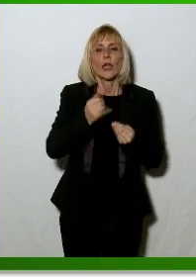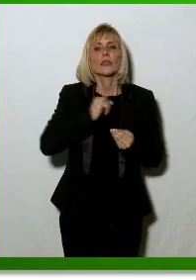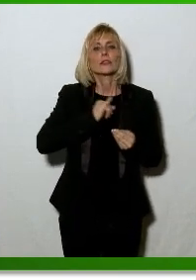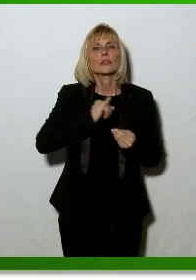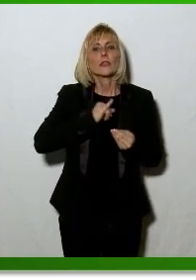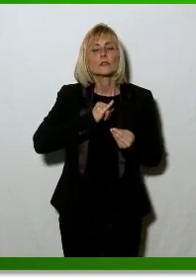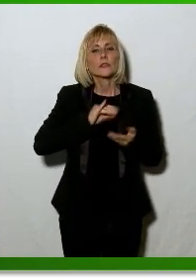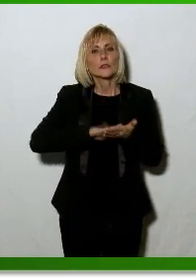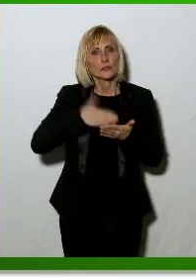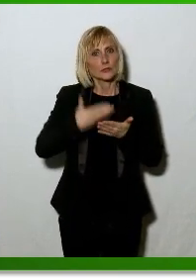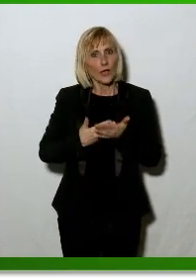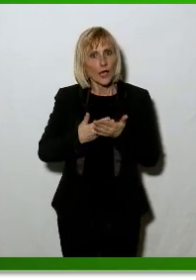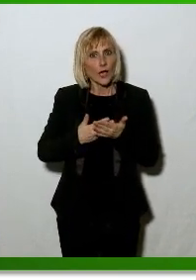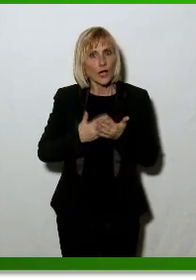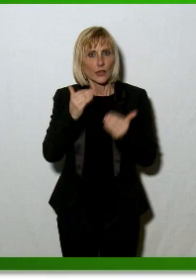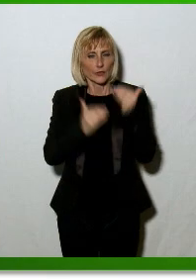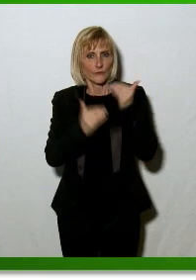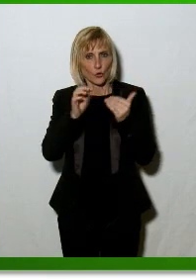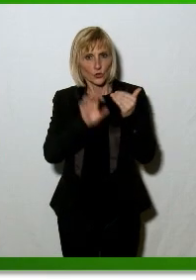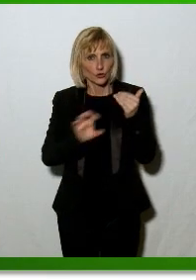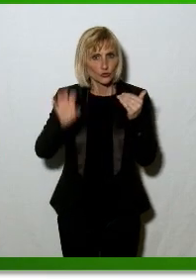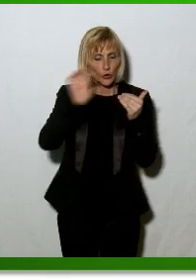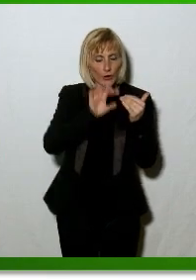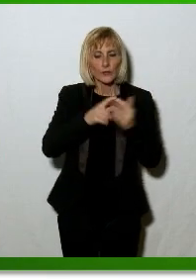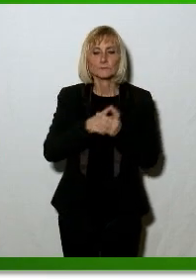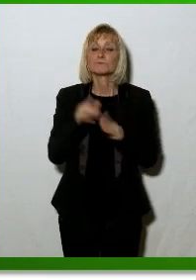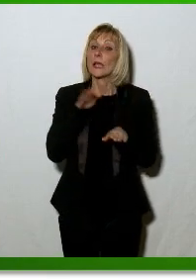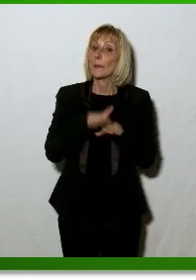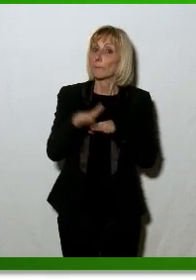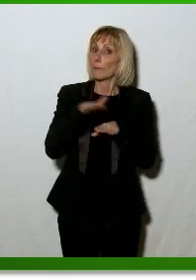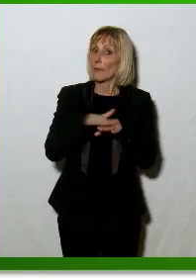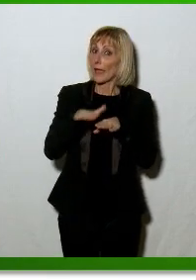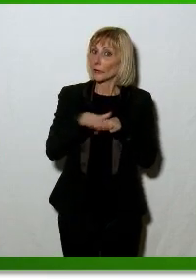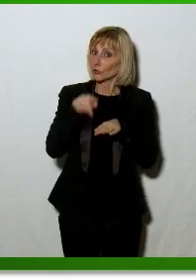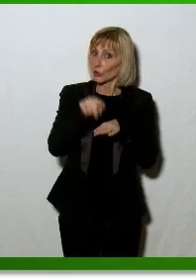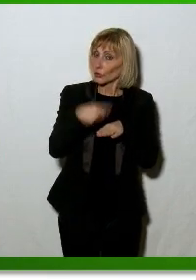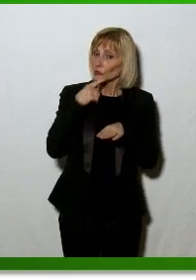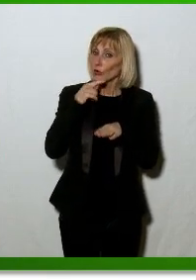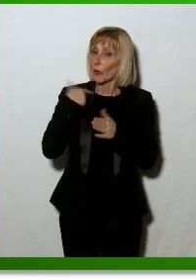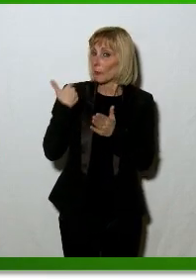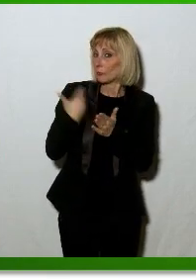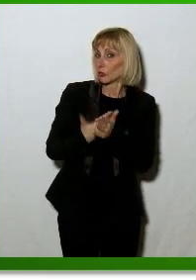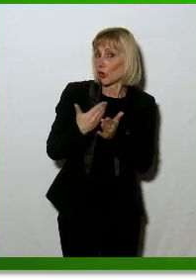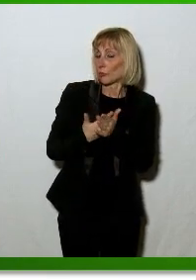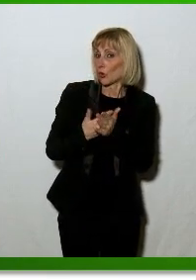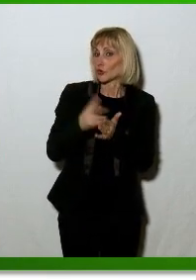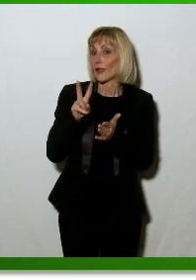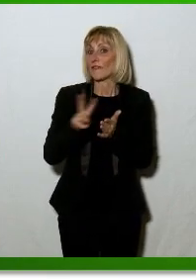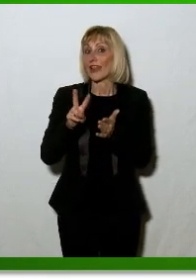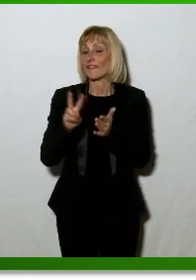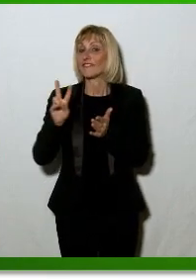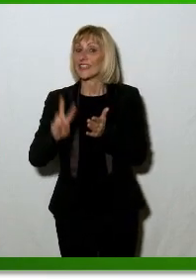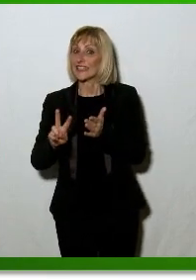giovani regionali metodo che su proposta del vicesindaco di Lanuvio Valeria Viglietti Ha riguardato anche ad esempio